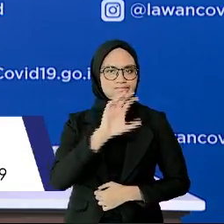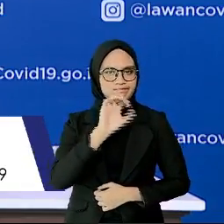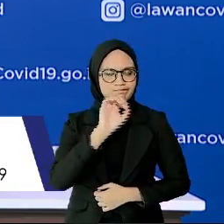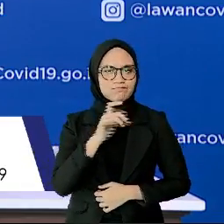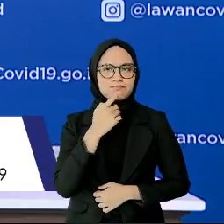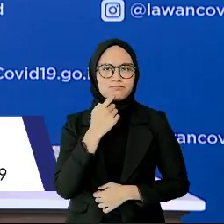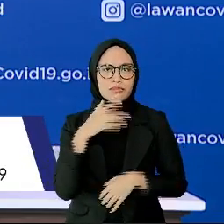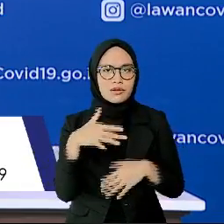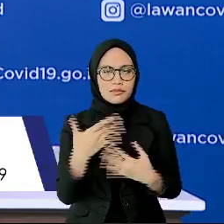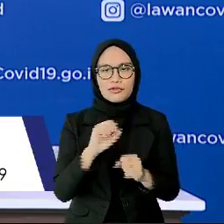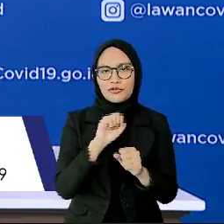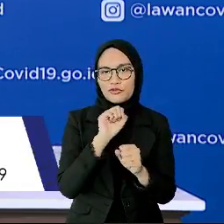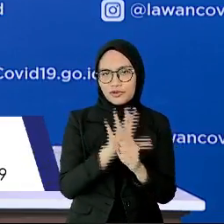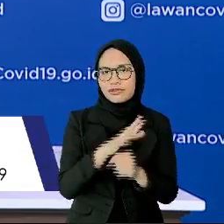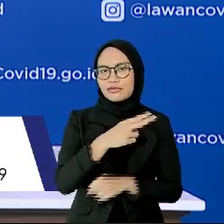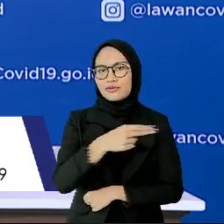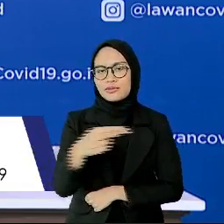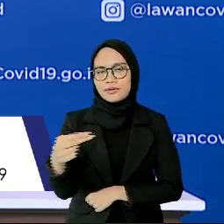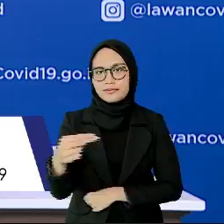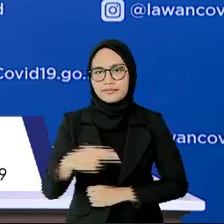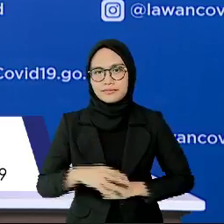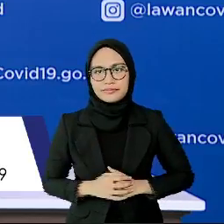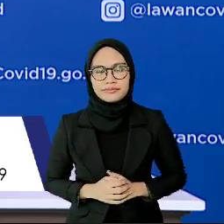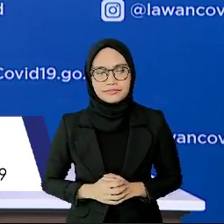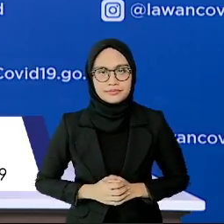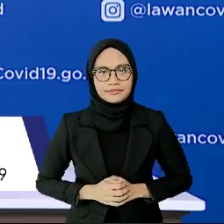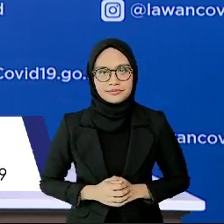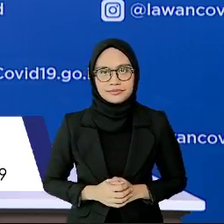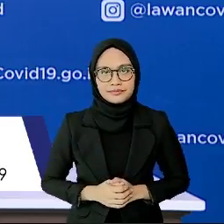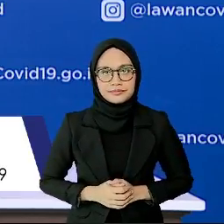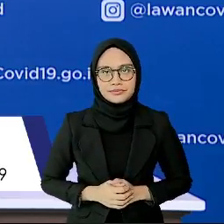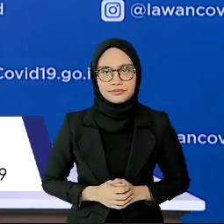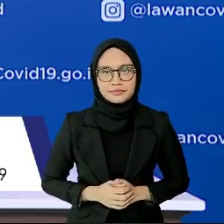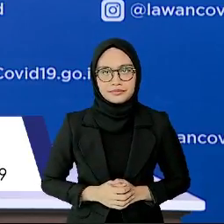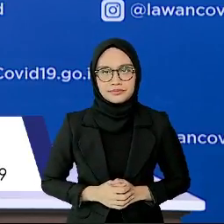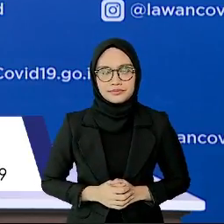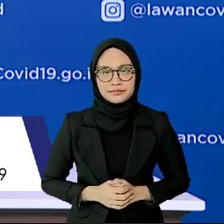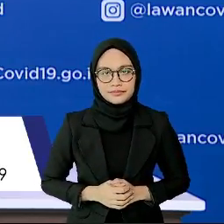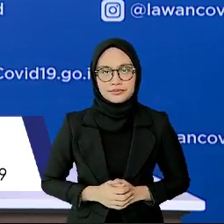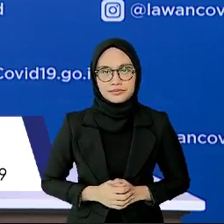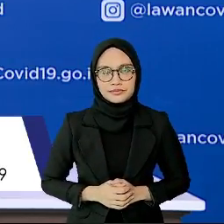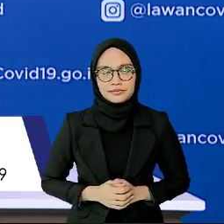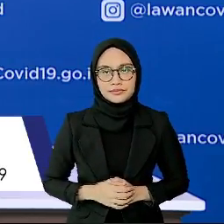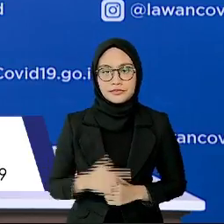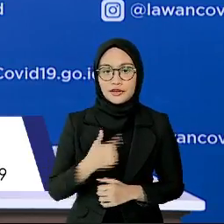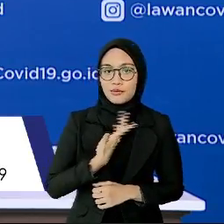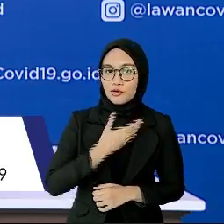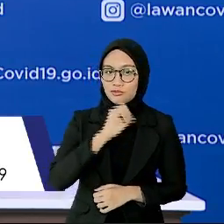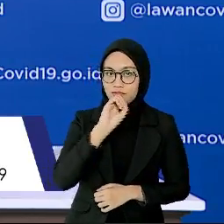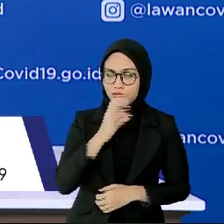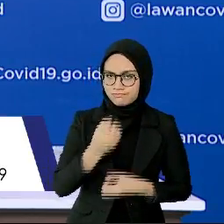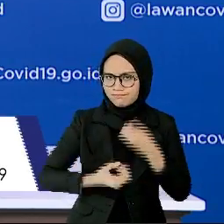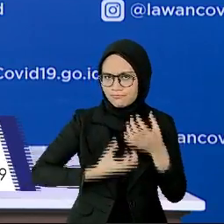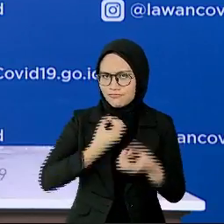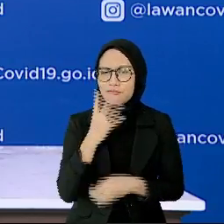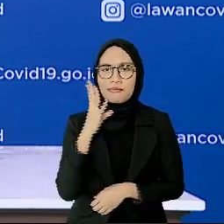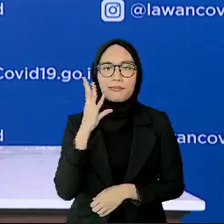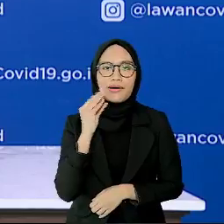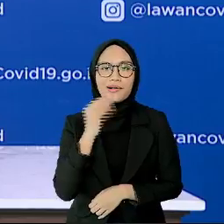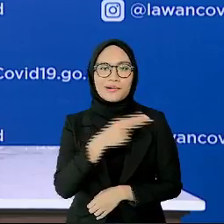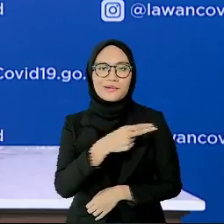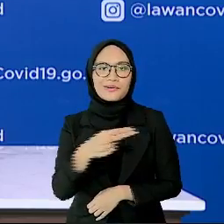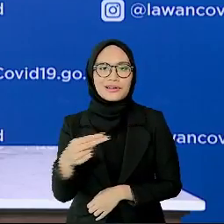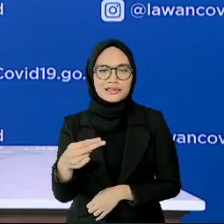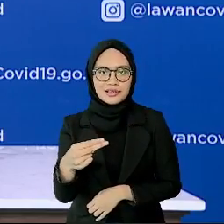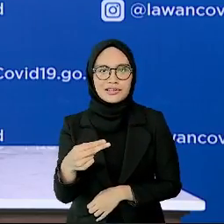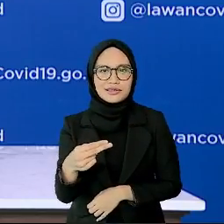menyampaikan perkembangan penanganan COVID-19 di Indonesia. Pertama-tama, saya akan menjelaskan pengalaman